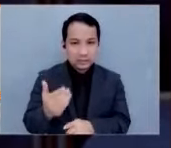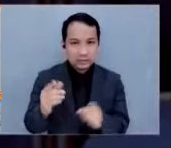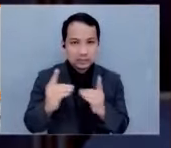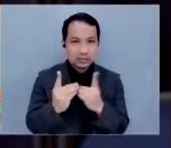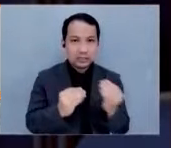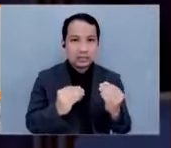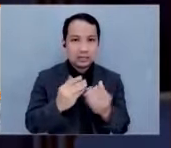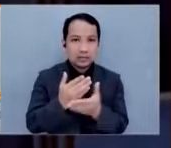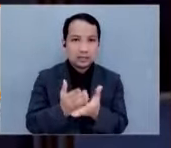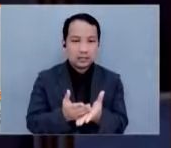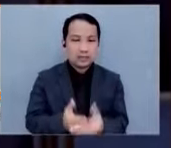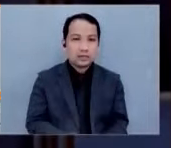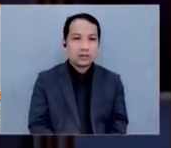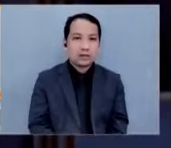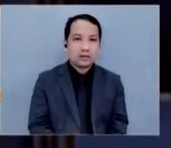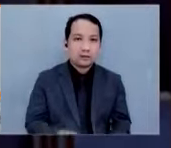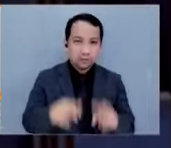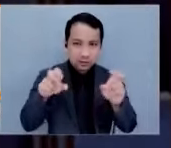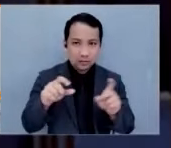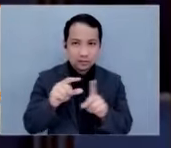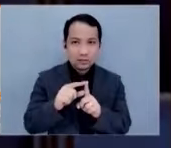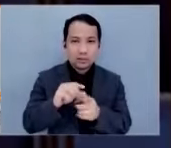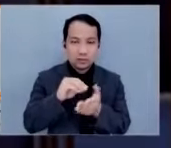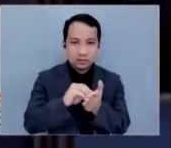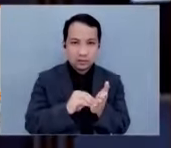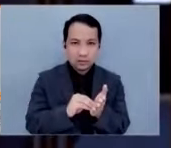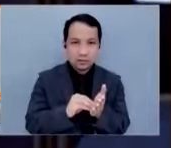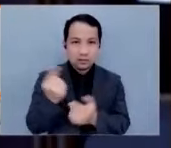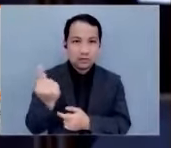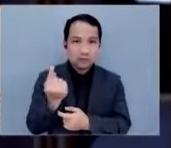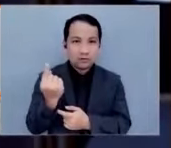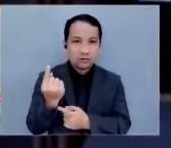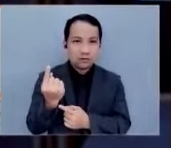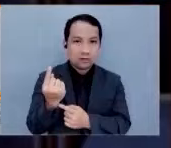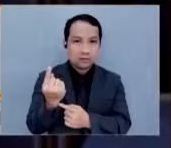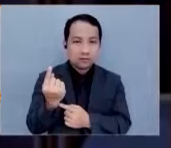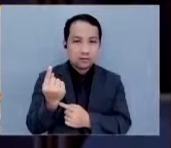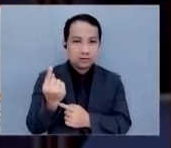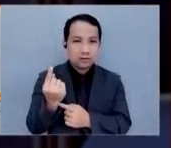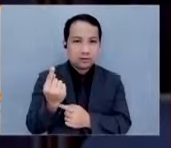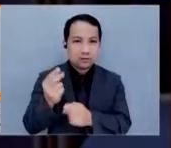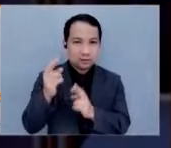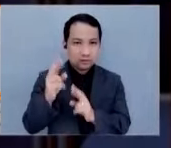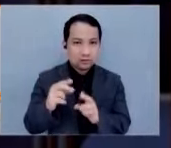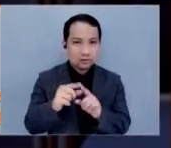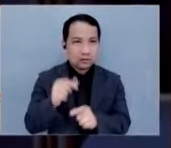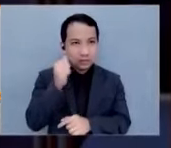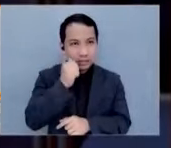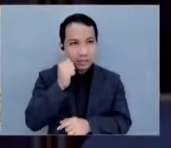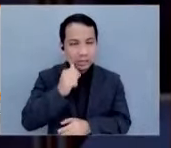In fact, what he said was only with respect to the woman,